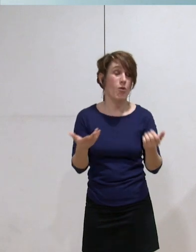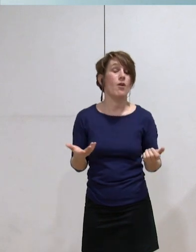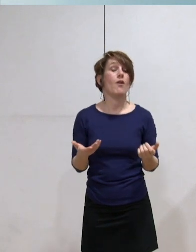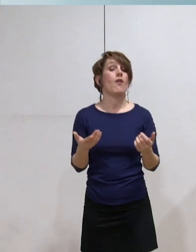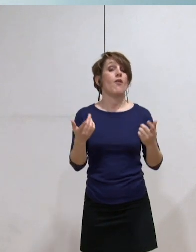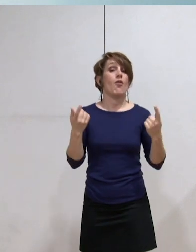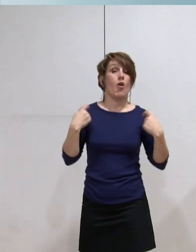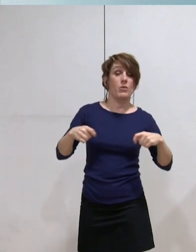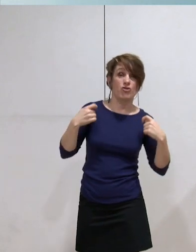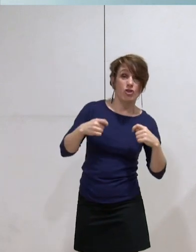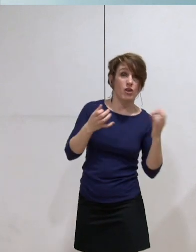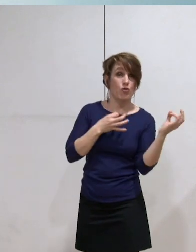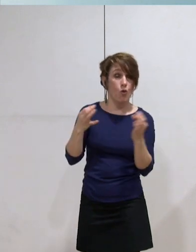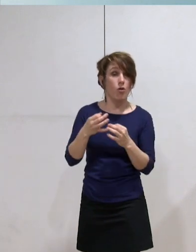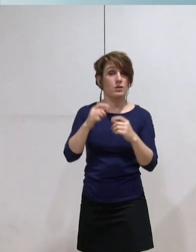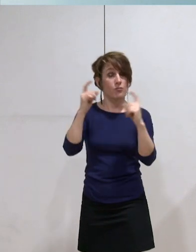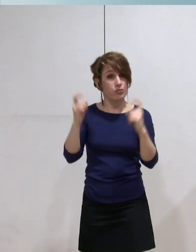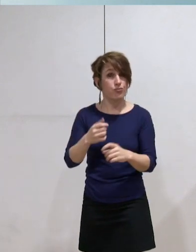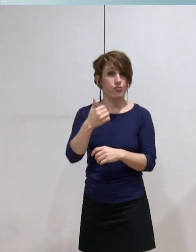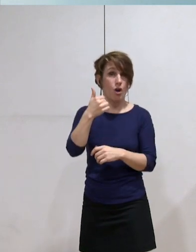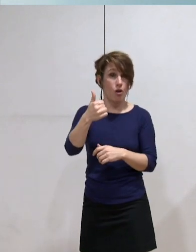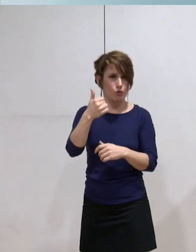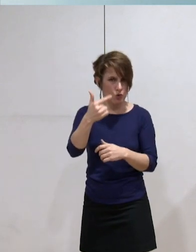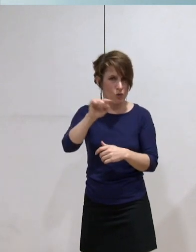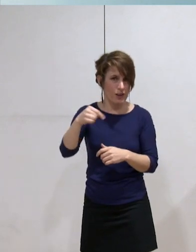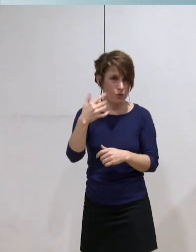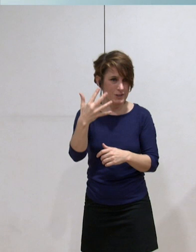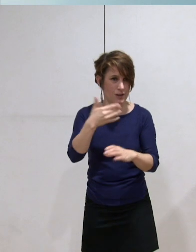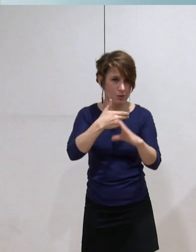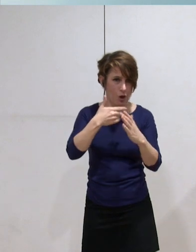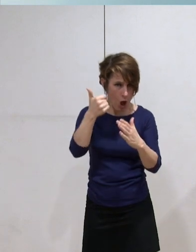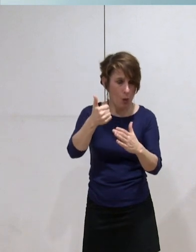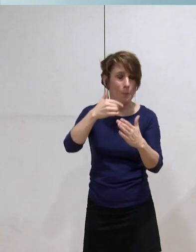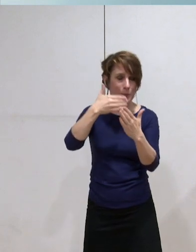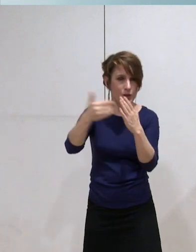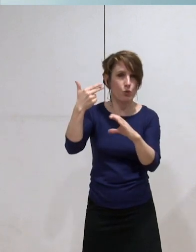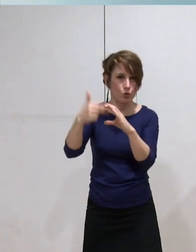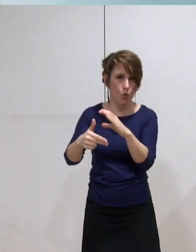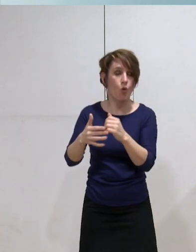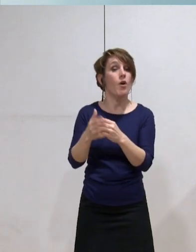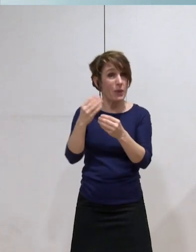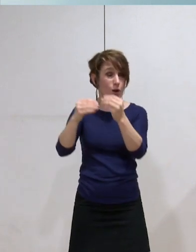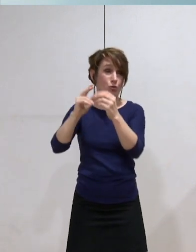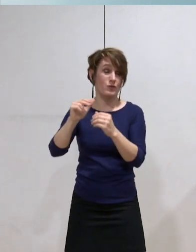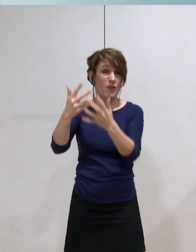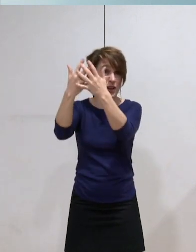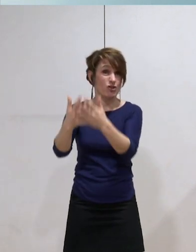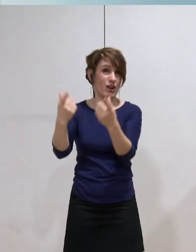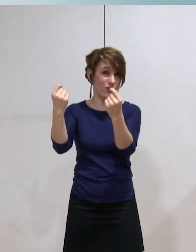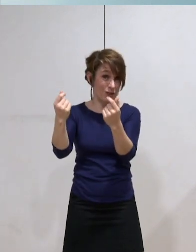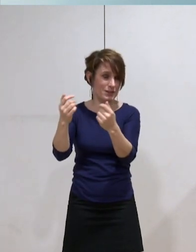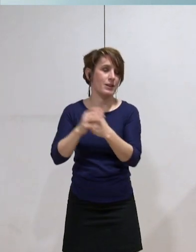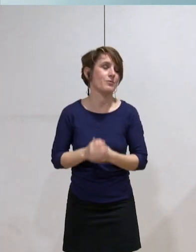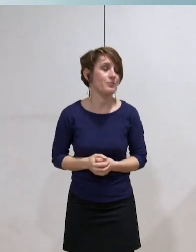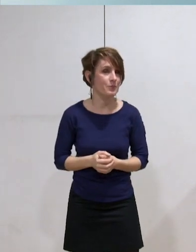courantes baissent de 2,1 million d'euros auxquels viendront s'ajouter 8 millions d'euros de charg financière à